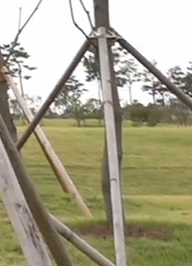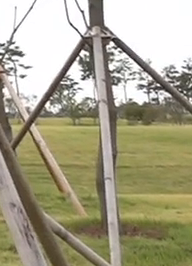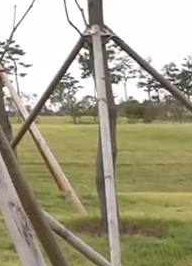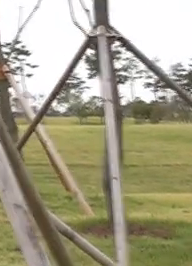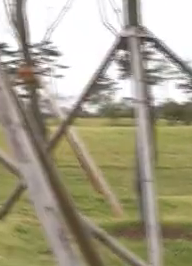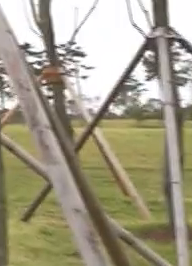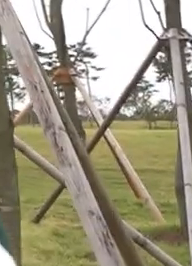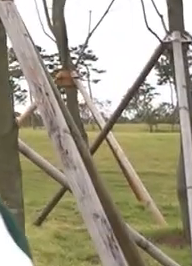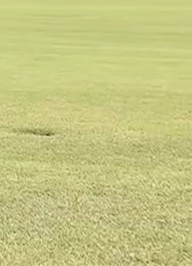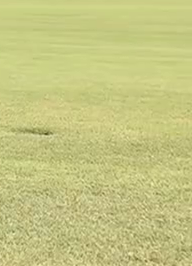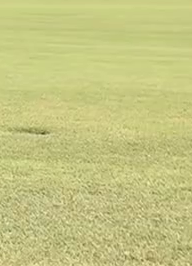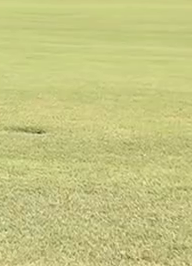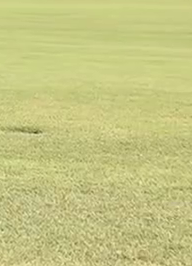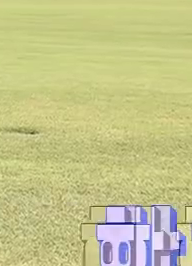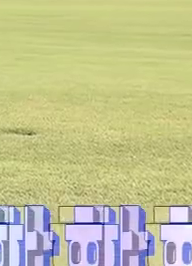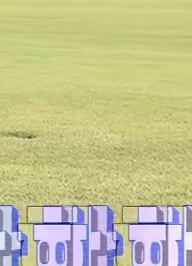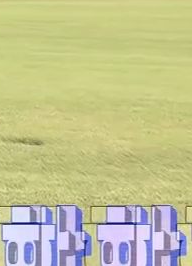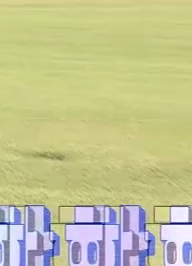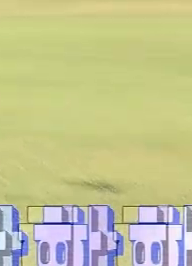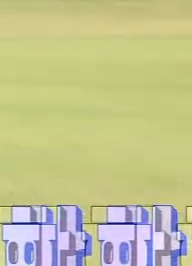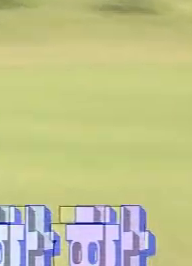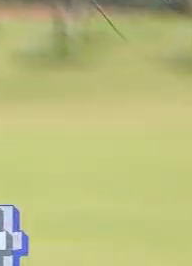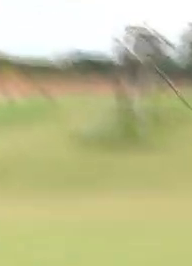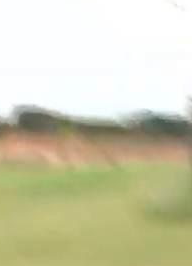와! 와!